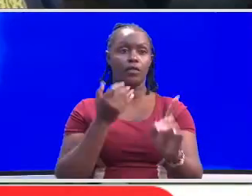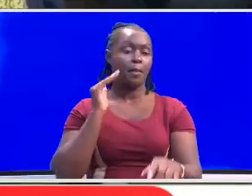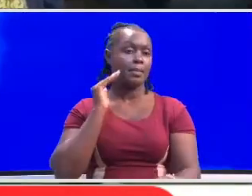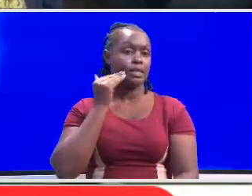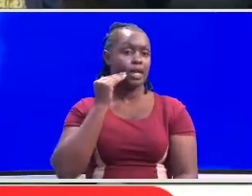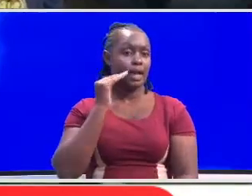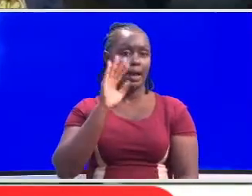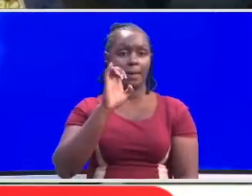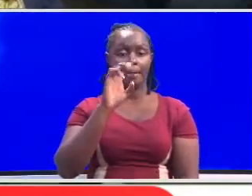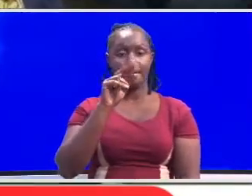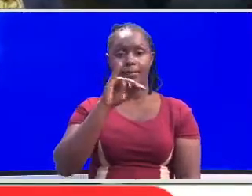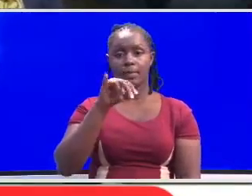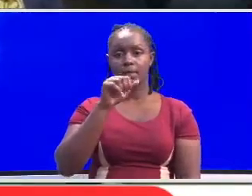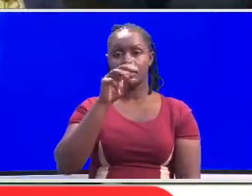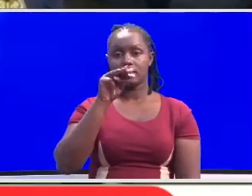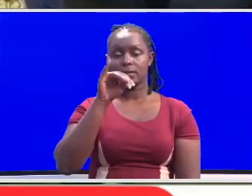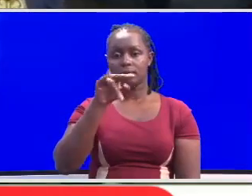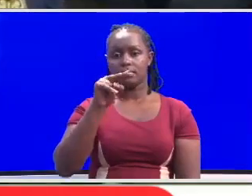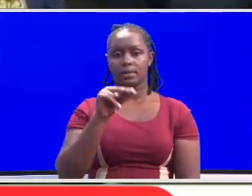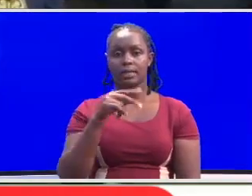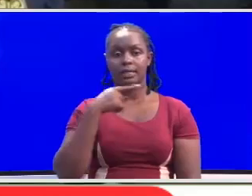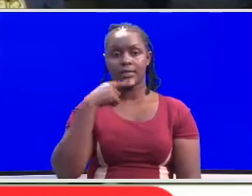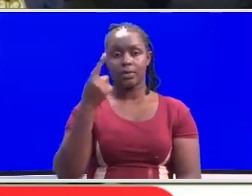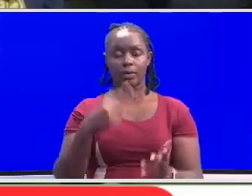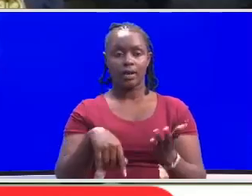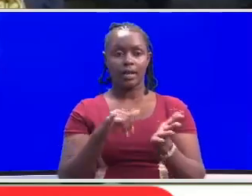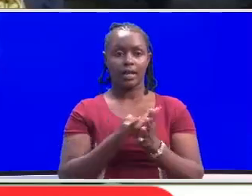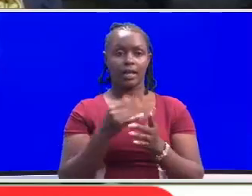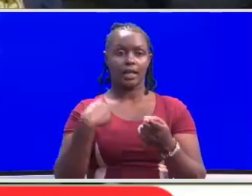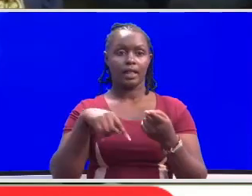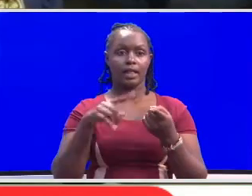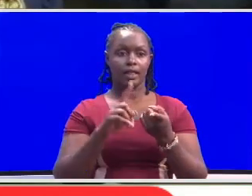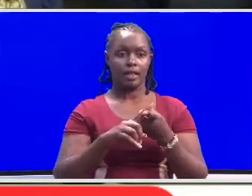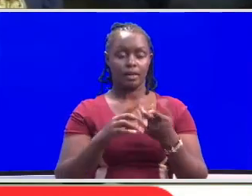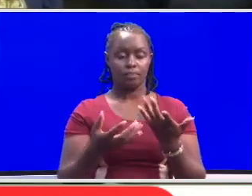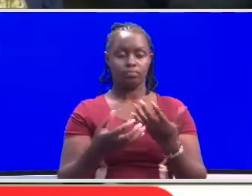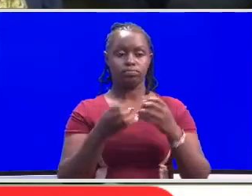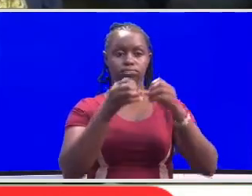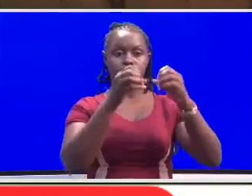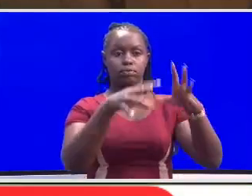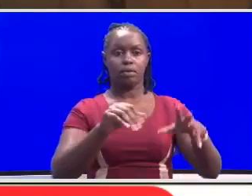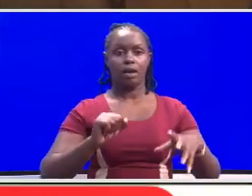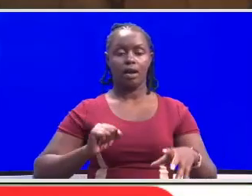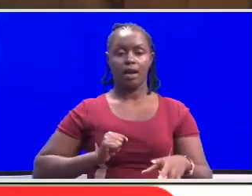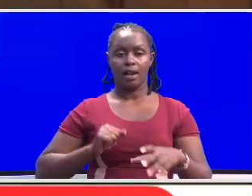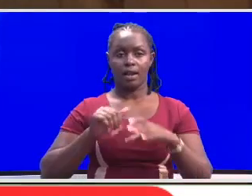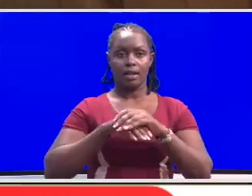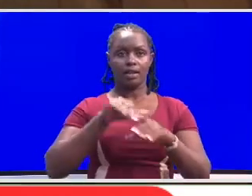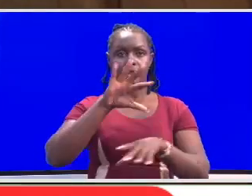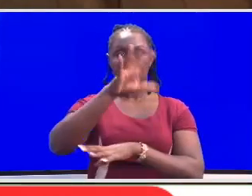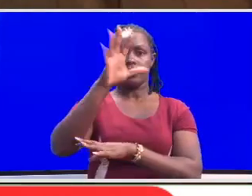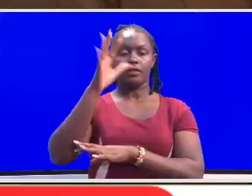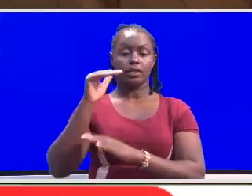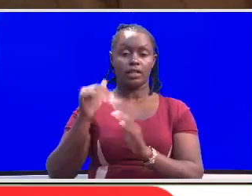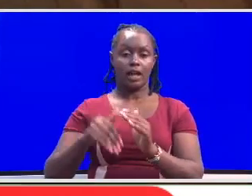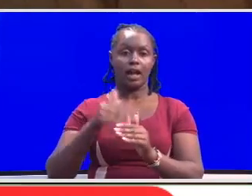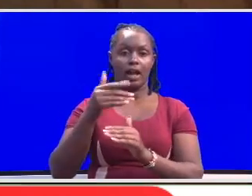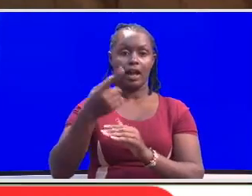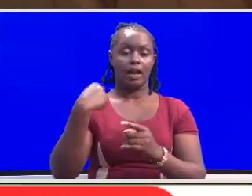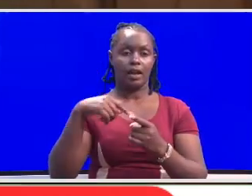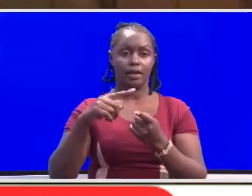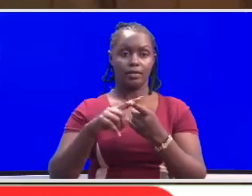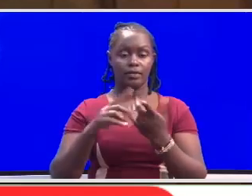Limo, Obondo alimhadaa mtoto huyo msituni kabla ya kufanya kitendo hicho cha kinyama. Taarifa zaidi kutoka kwa mtoto